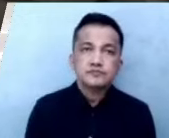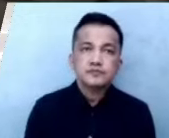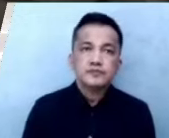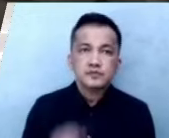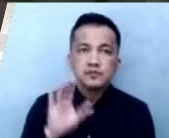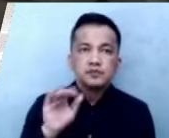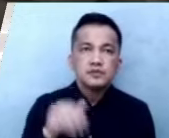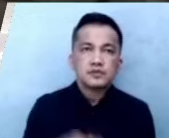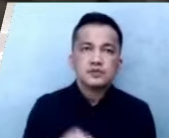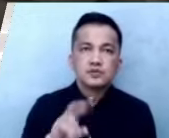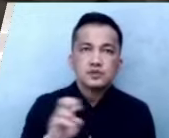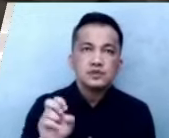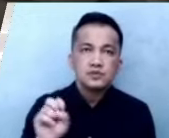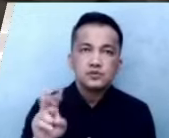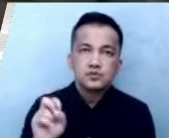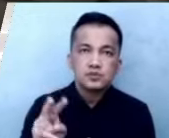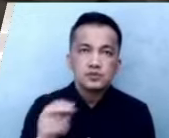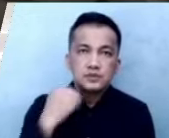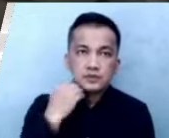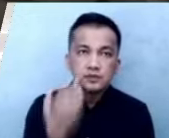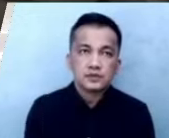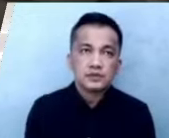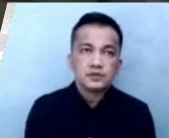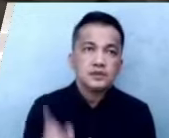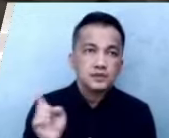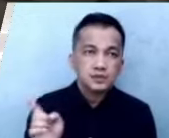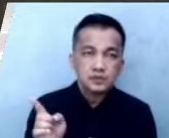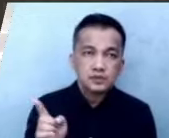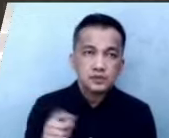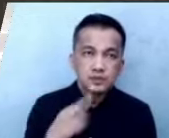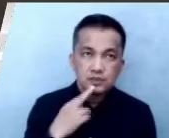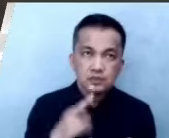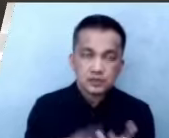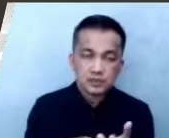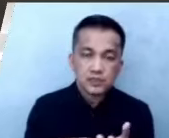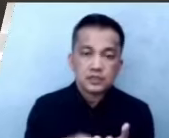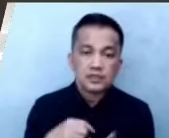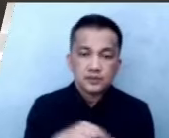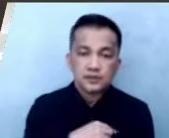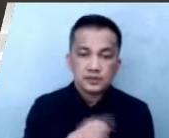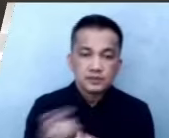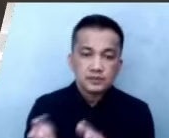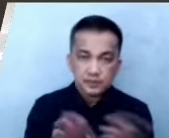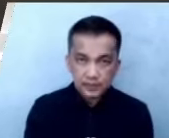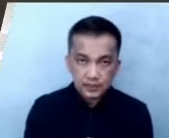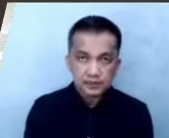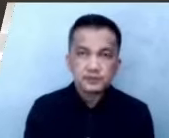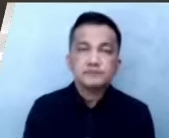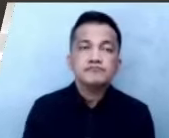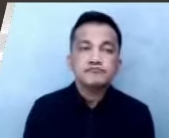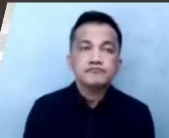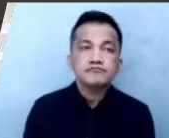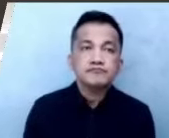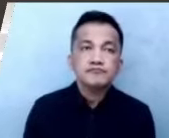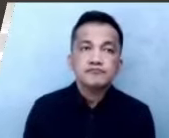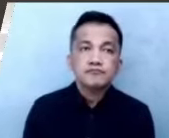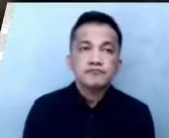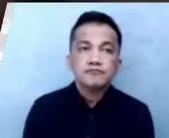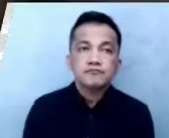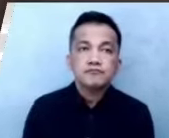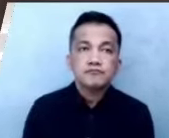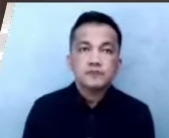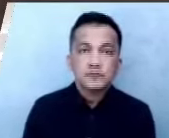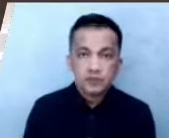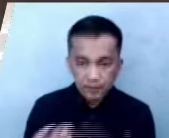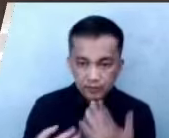15,212 na po yung mortalities. Ito po yung may recorded kami na namatay na po, na depopulate, nagbaon. Hindi